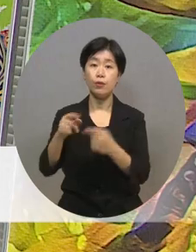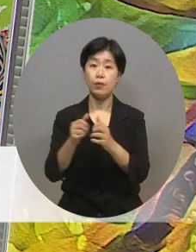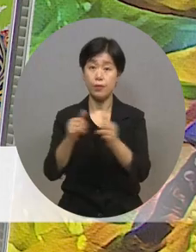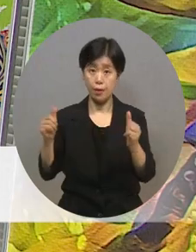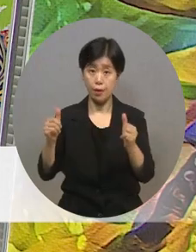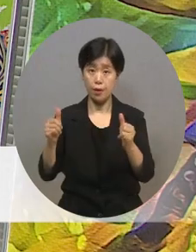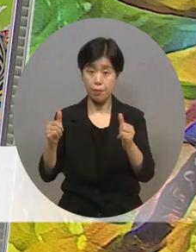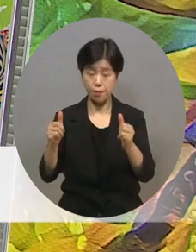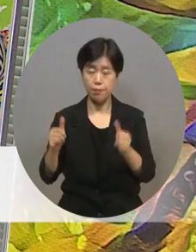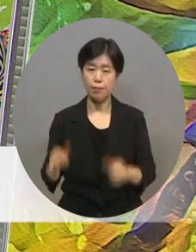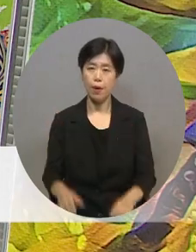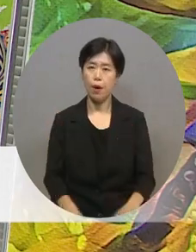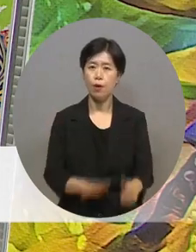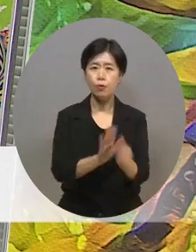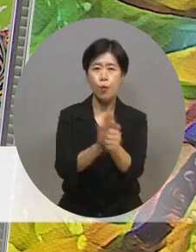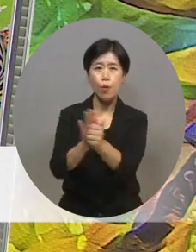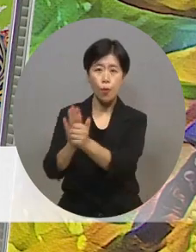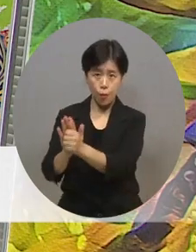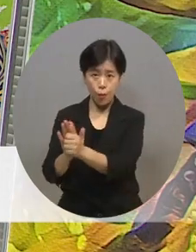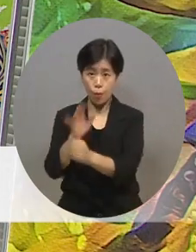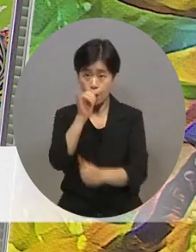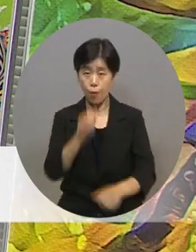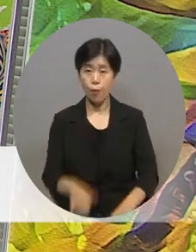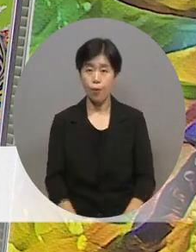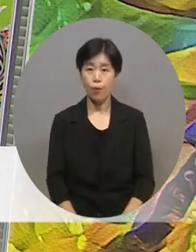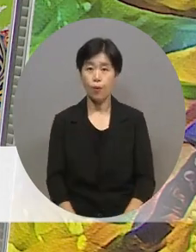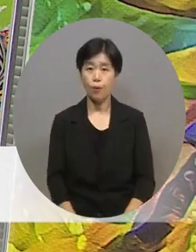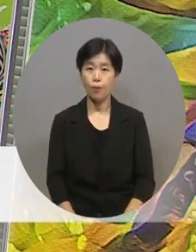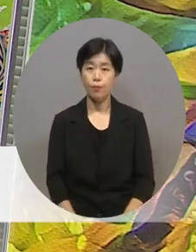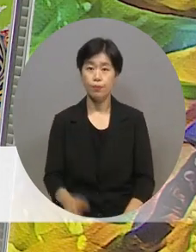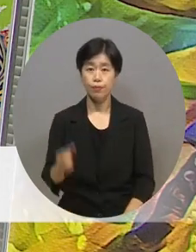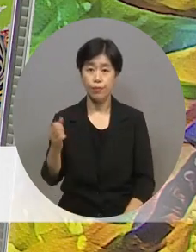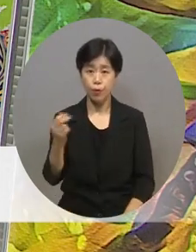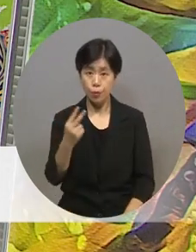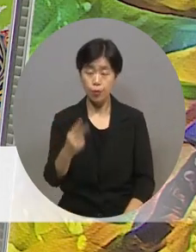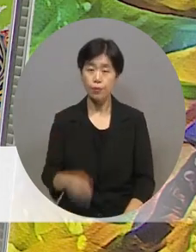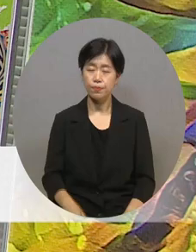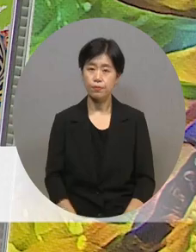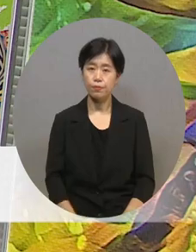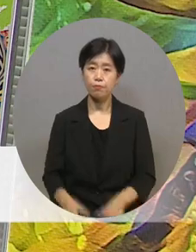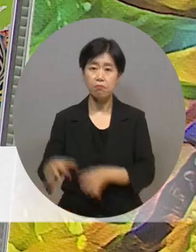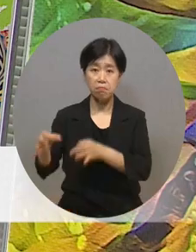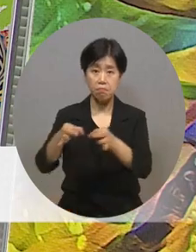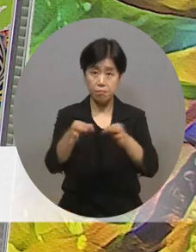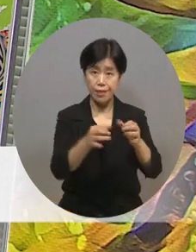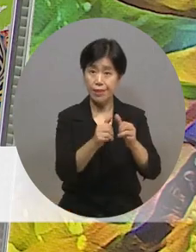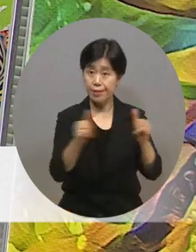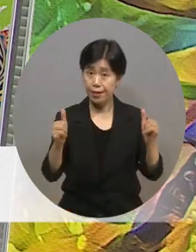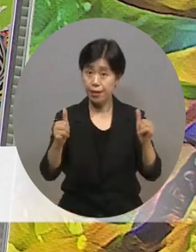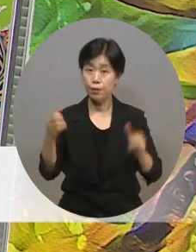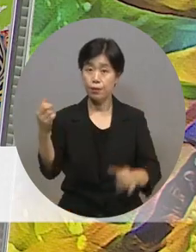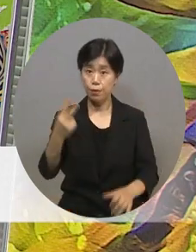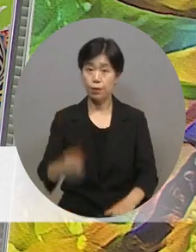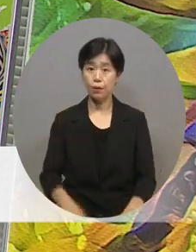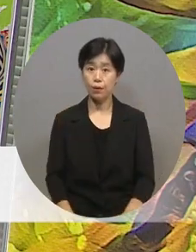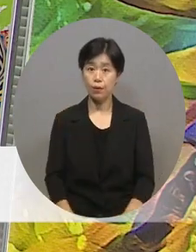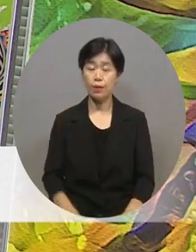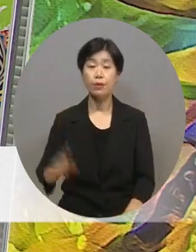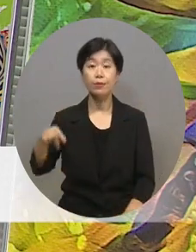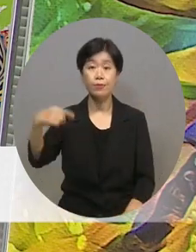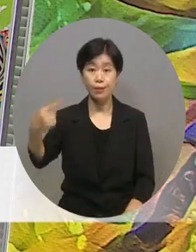창부터 올림픽 시점부터 살리고 강릉 평창 그다음에 서울에 있는 자영업자분들 그리고 우리가